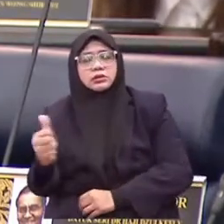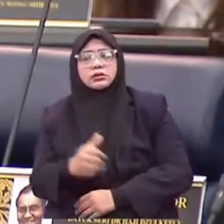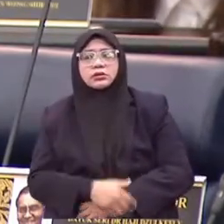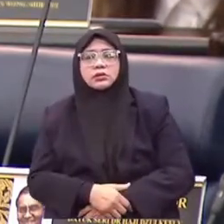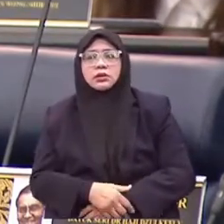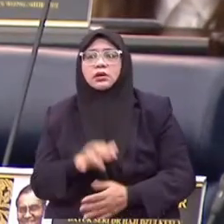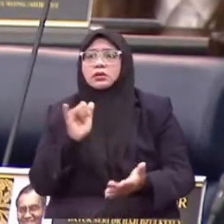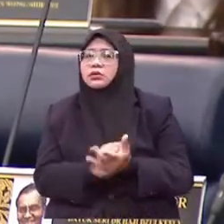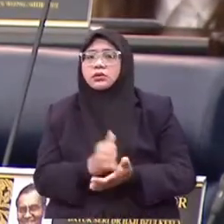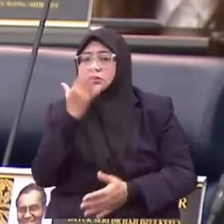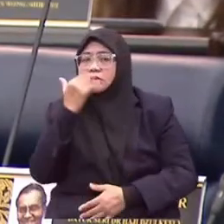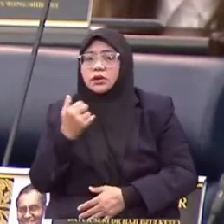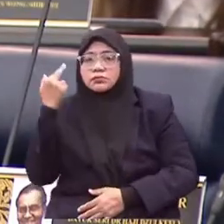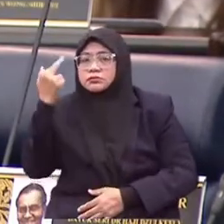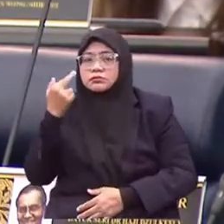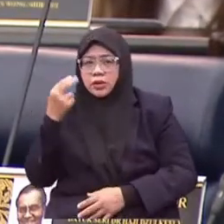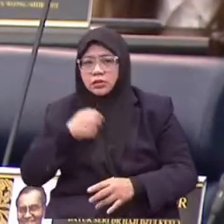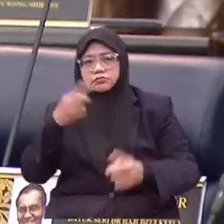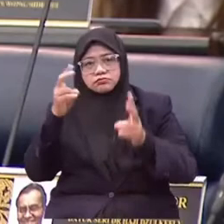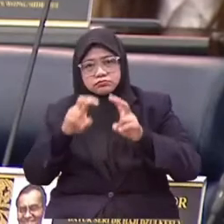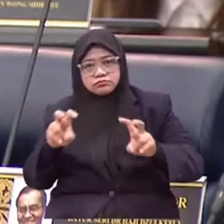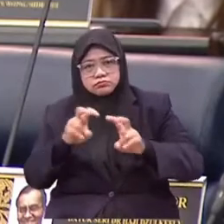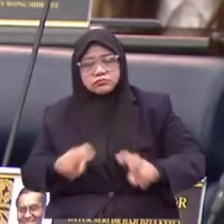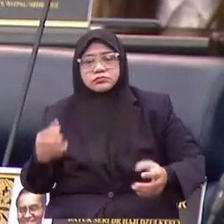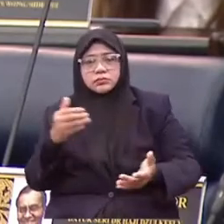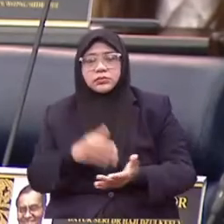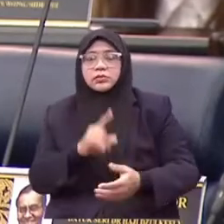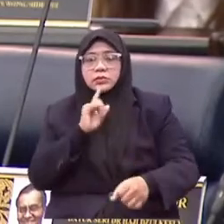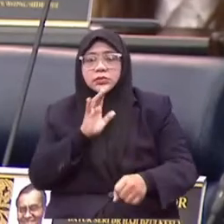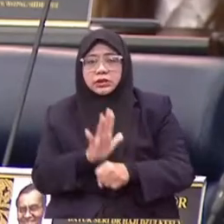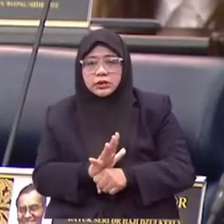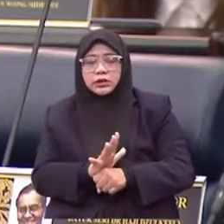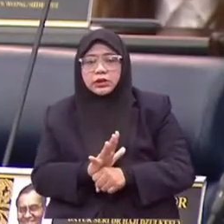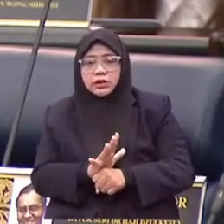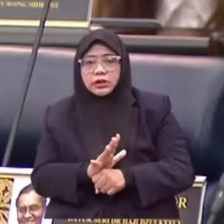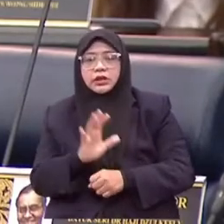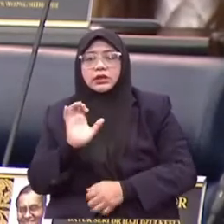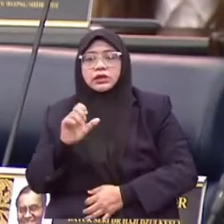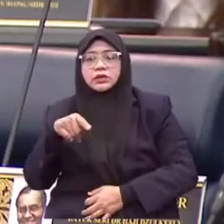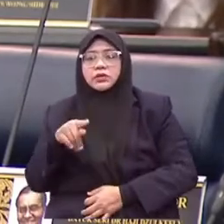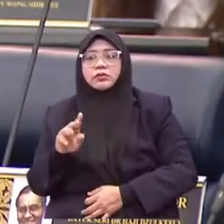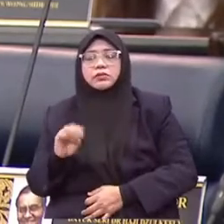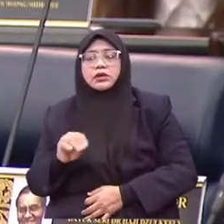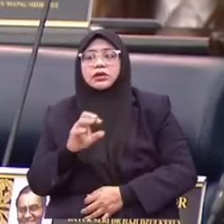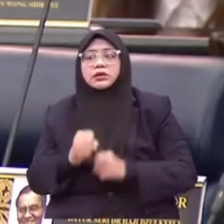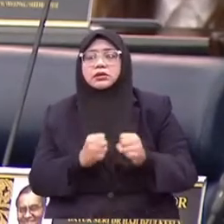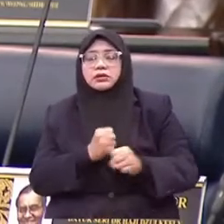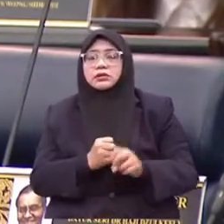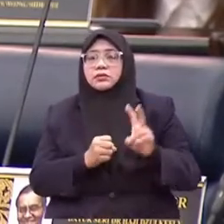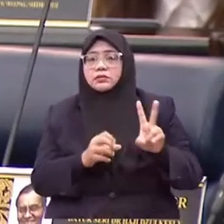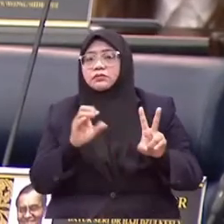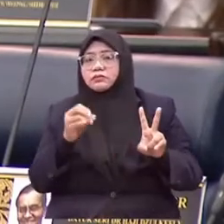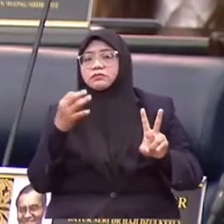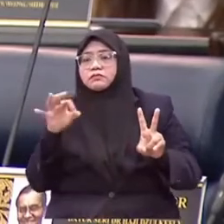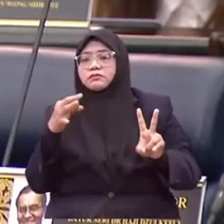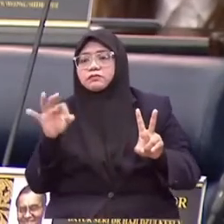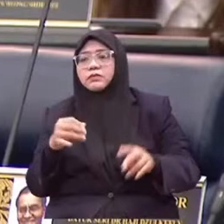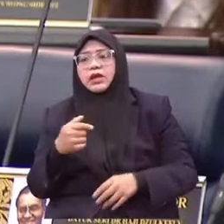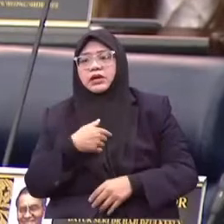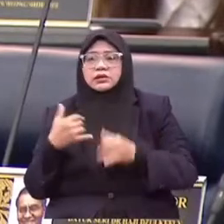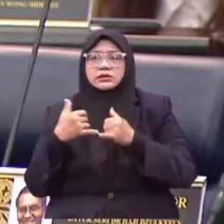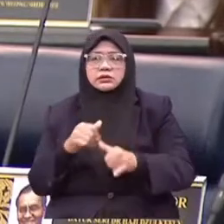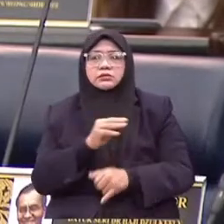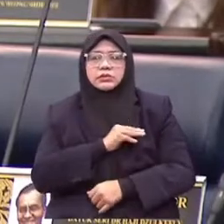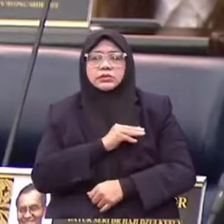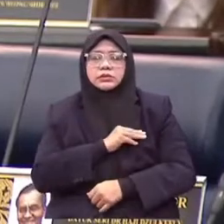ini adalah Kenapa saya mulai mengkaji smule perjanjian konsensi iqmp pada tahun 2019 masih saya masih